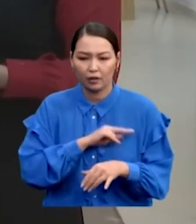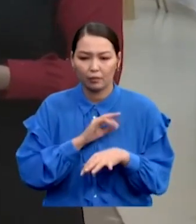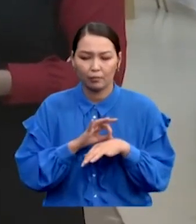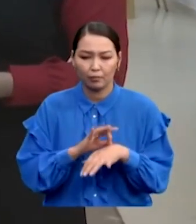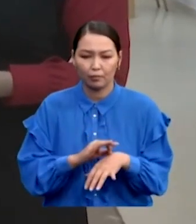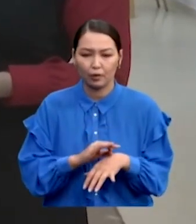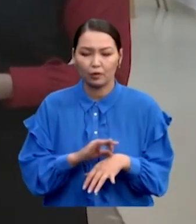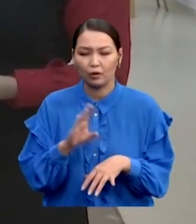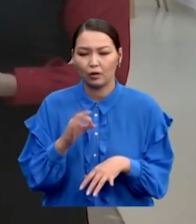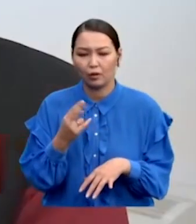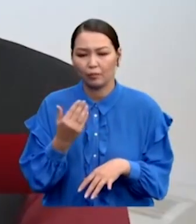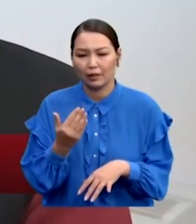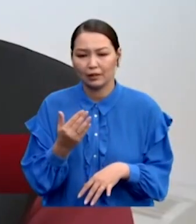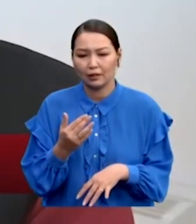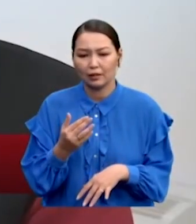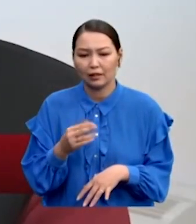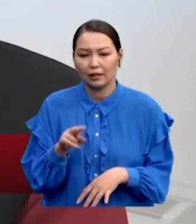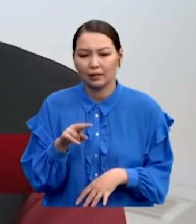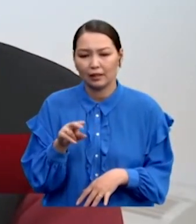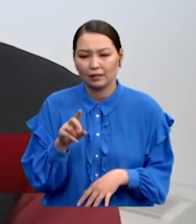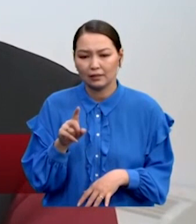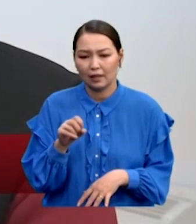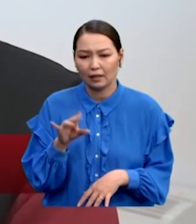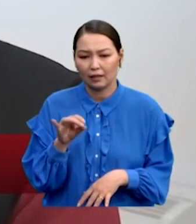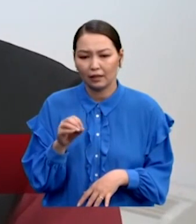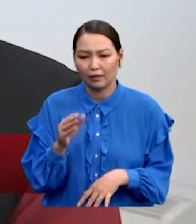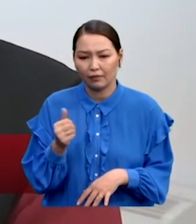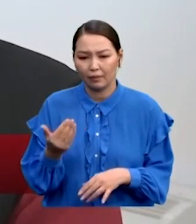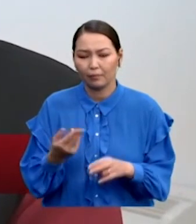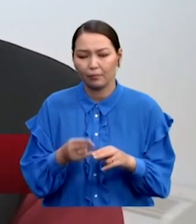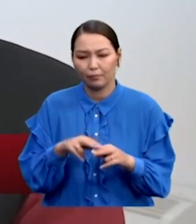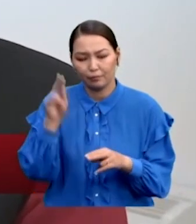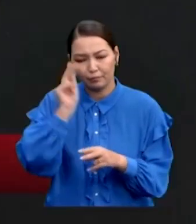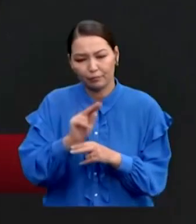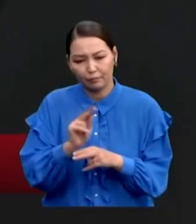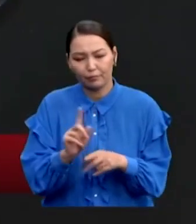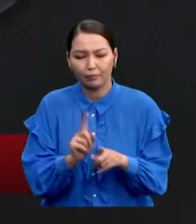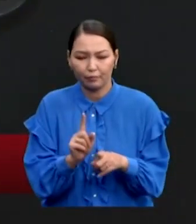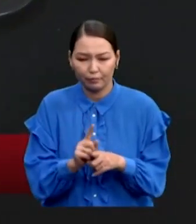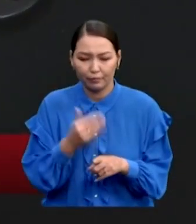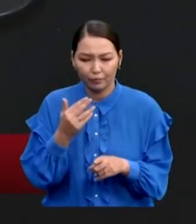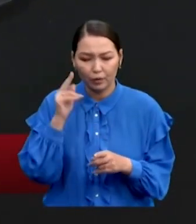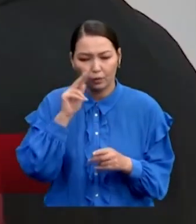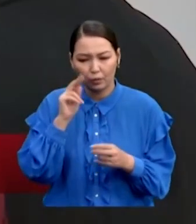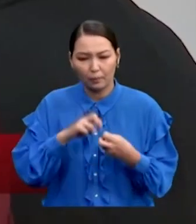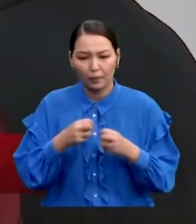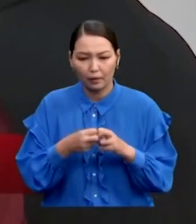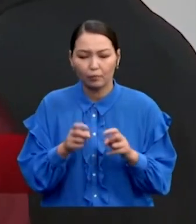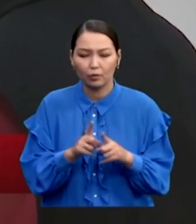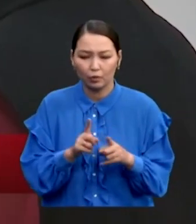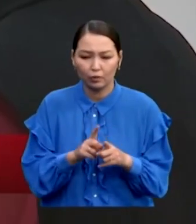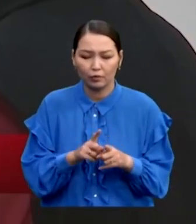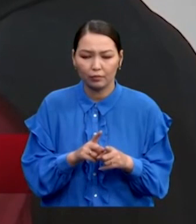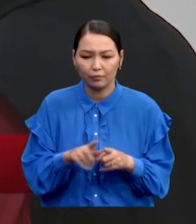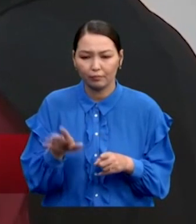бойынша философия докторы Динара Есімованың ойынша мәселенің түп төркіні білім беру жүйесінде. Нақтыласақ, оқу программасының шашыраңқылығымен